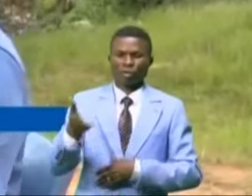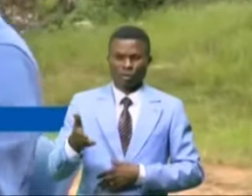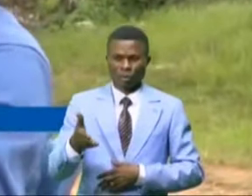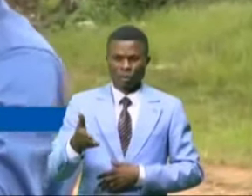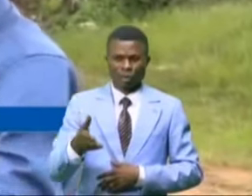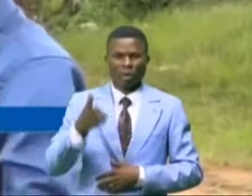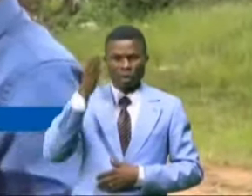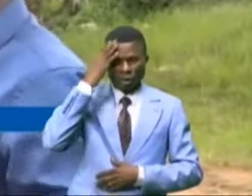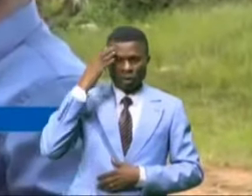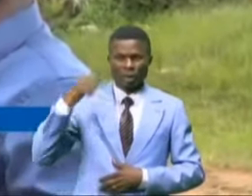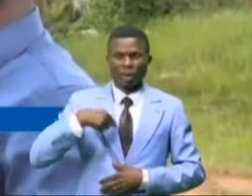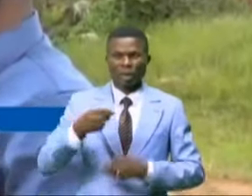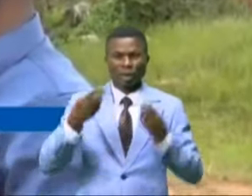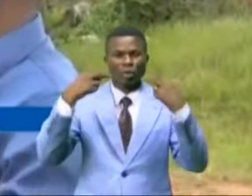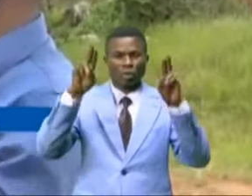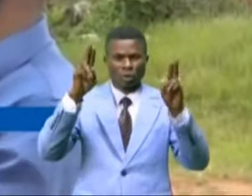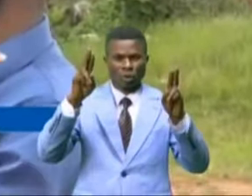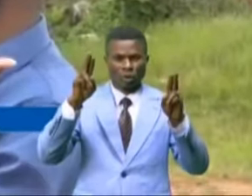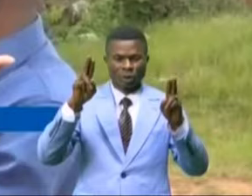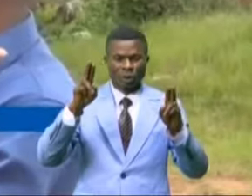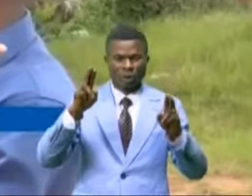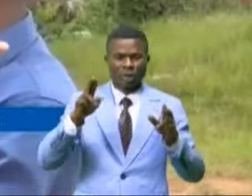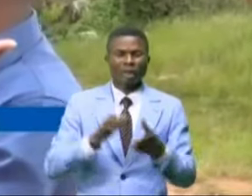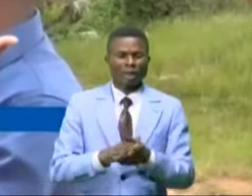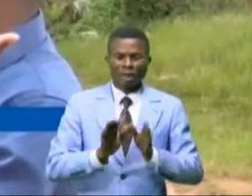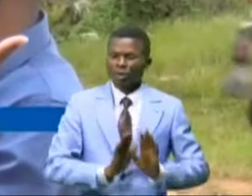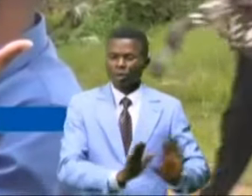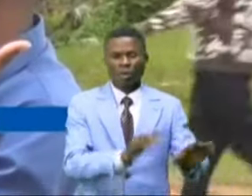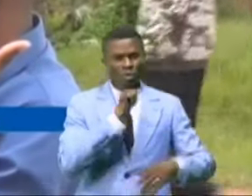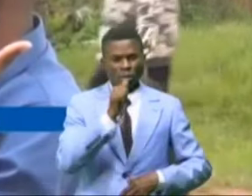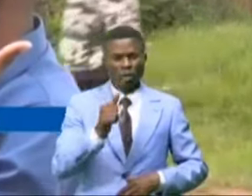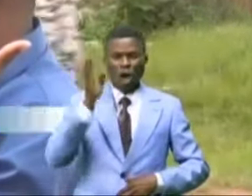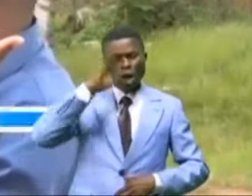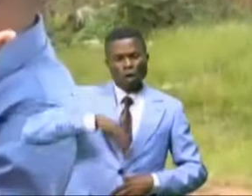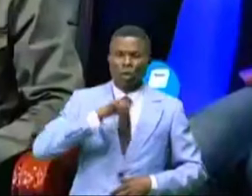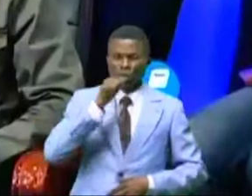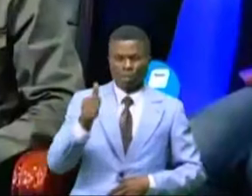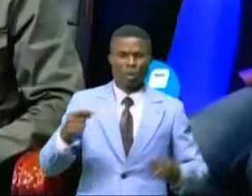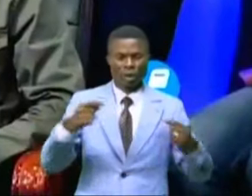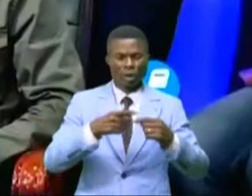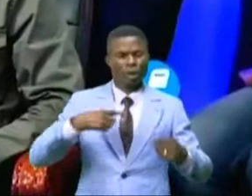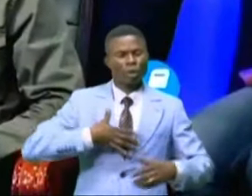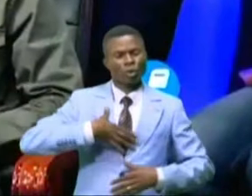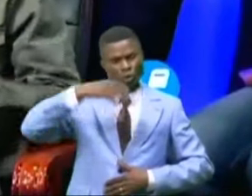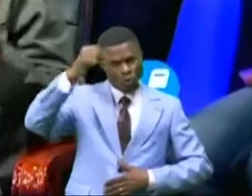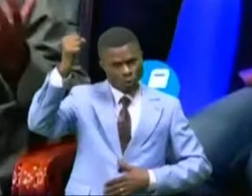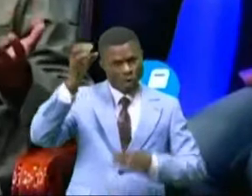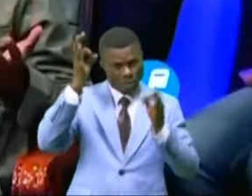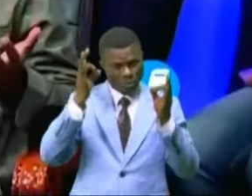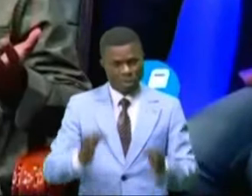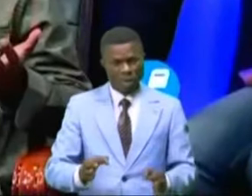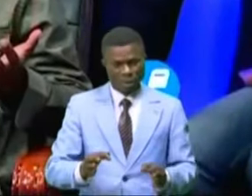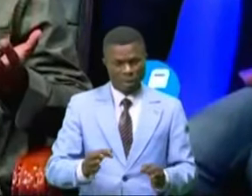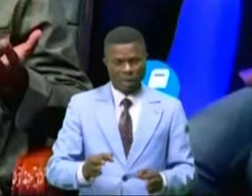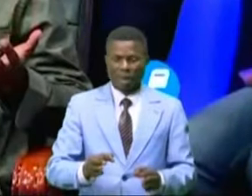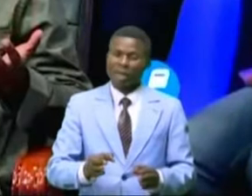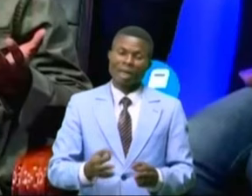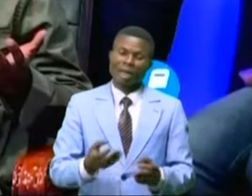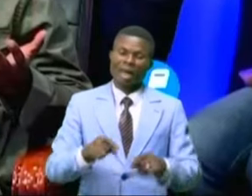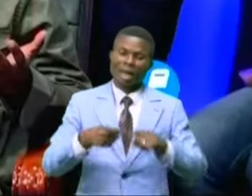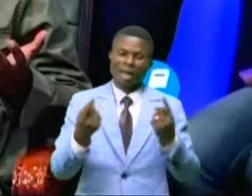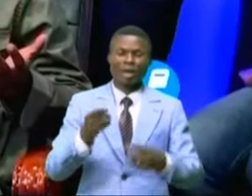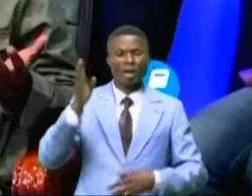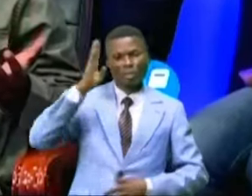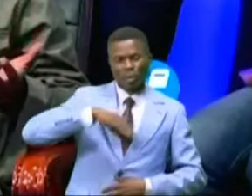haut pour que nous réussissions. Mais on n'a pas atteint les seuils. On n'a pas perdu en fait. Nous avons gagné. Mais les seuils nous ont trahis. Vous avez